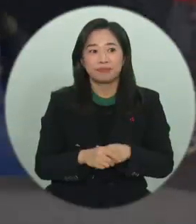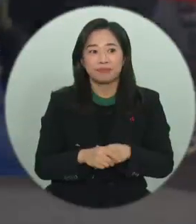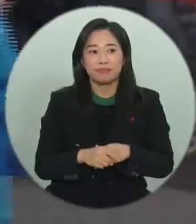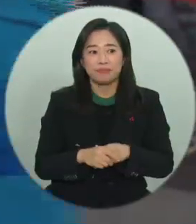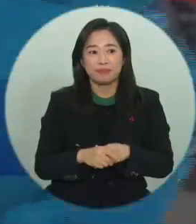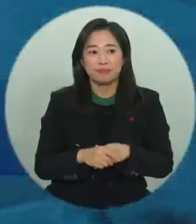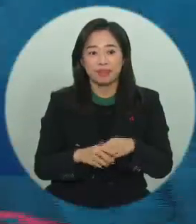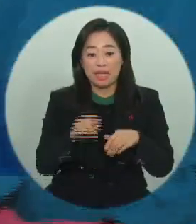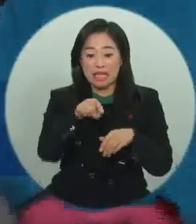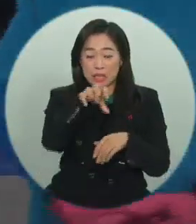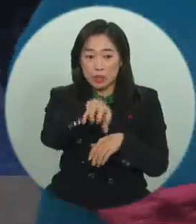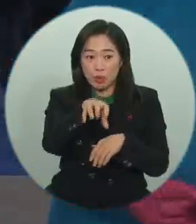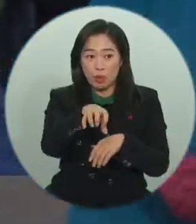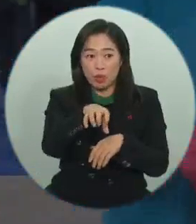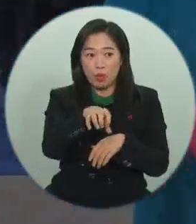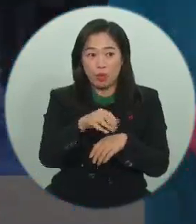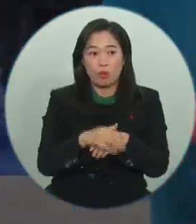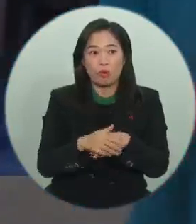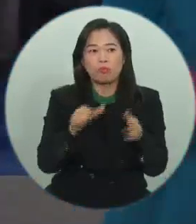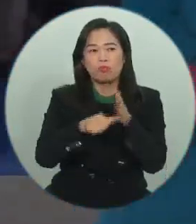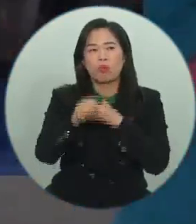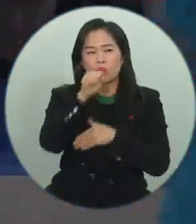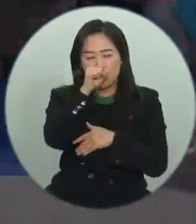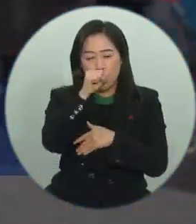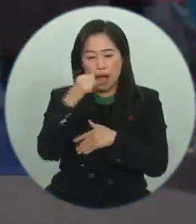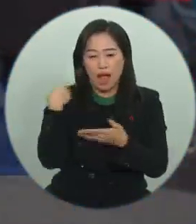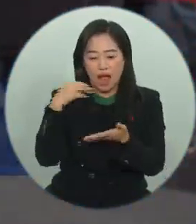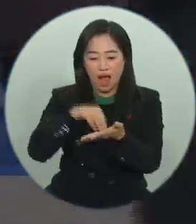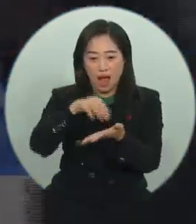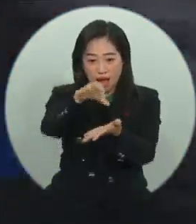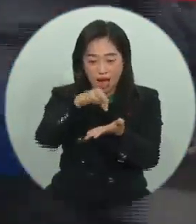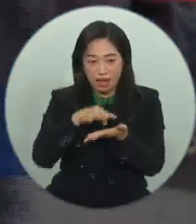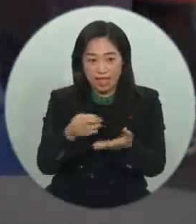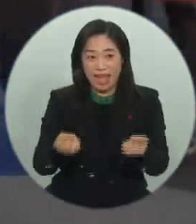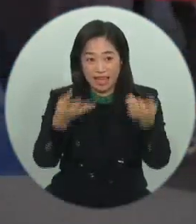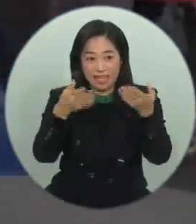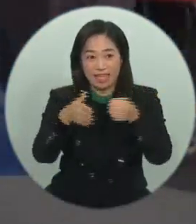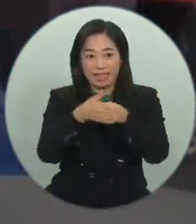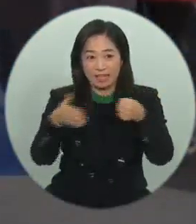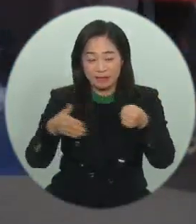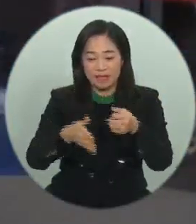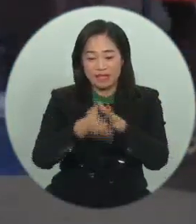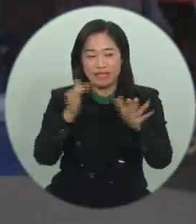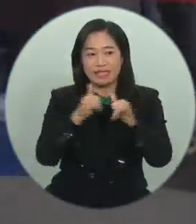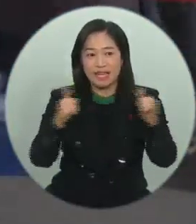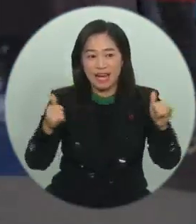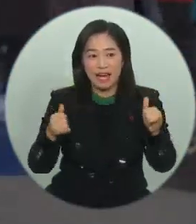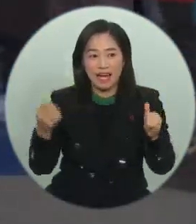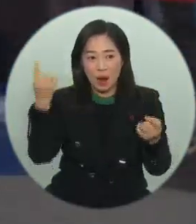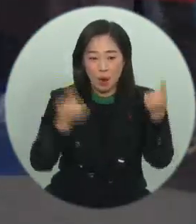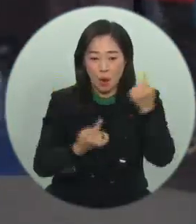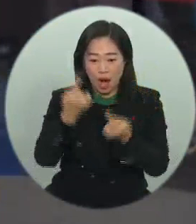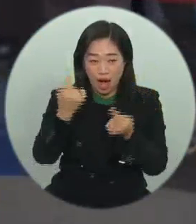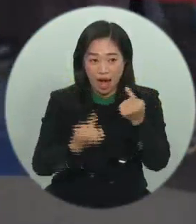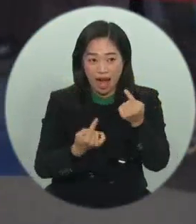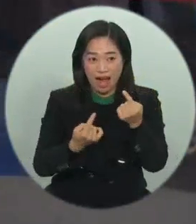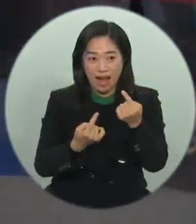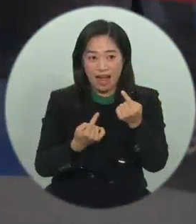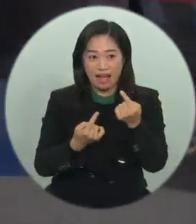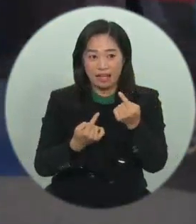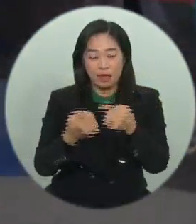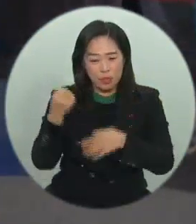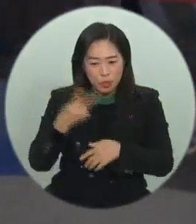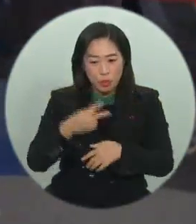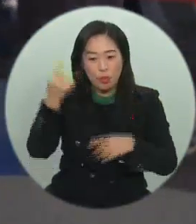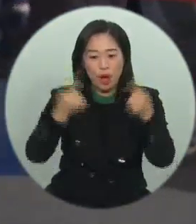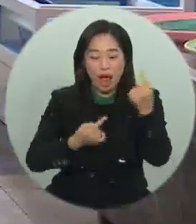오는데 물건도 좋고 이렇게 환급 행사를 하다 보니까 이제 시민들이 더 자주 찾아주기도 하고 이렇게 자주 찾아다 보니까